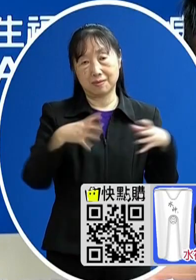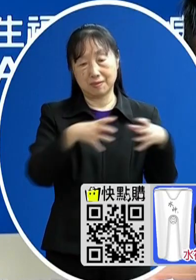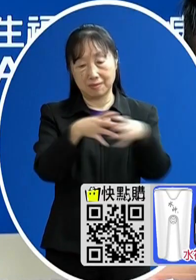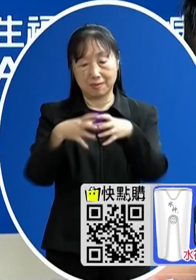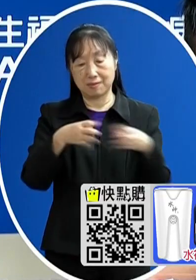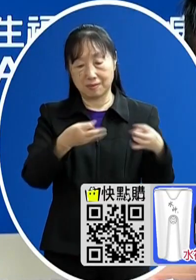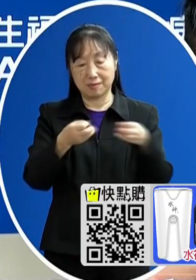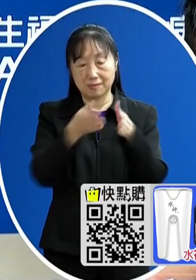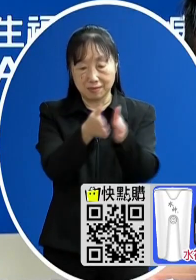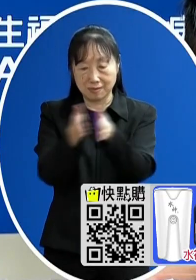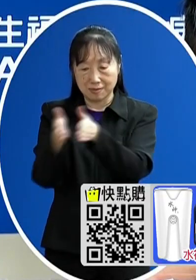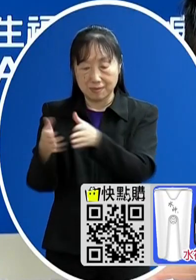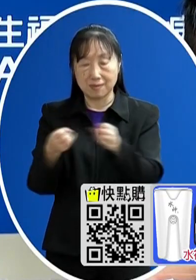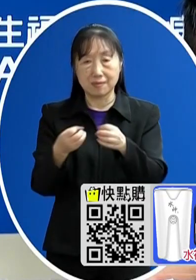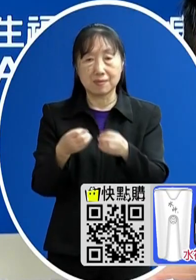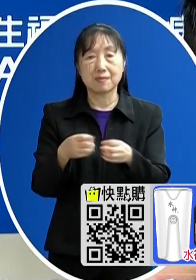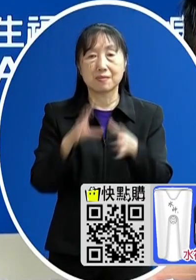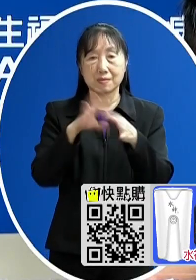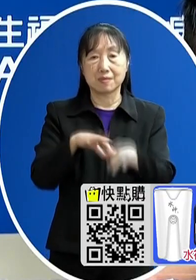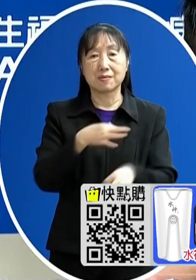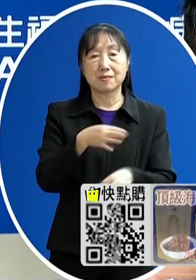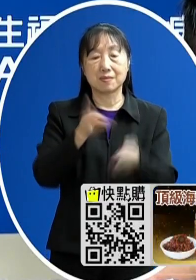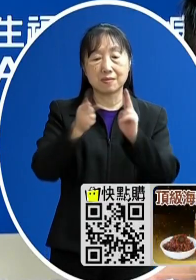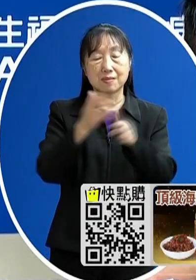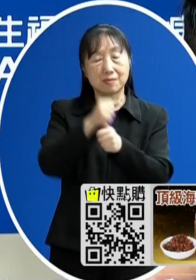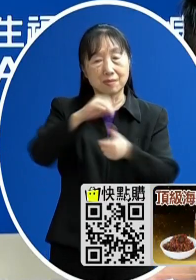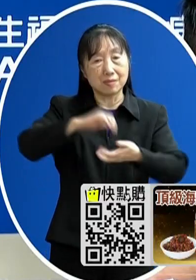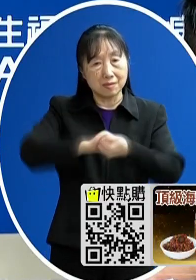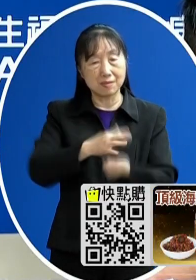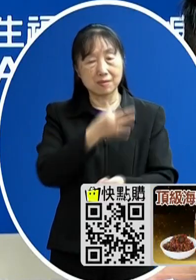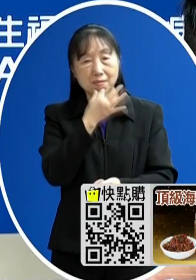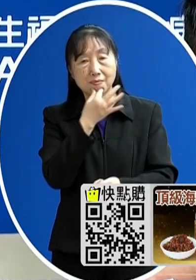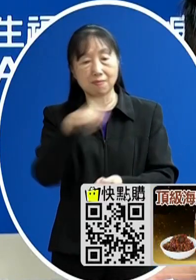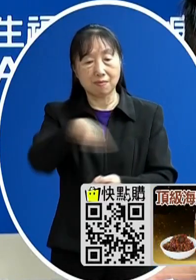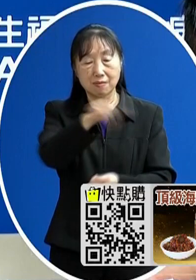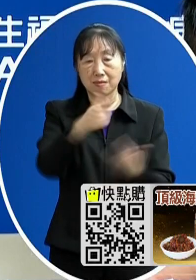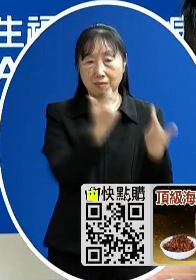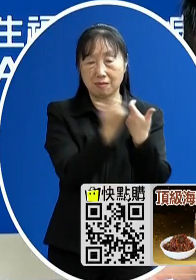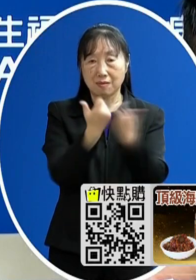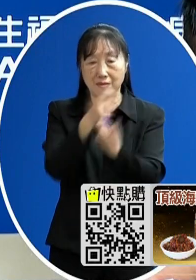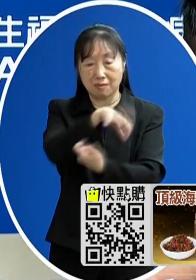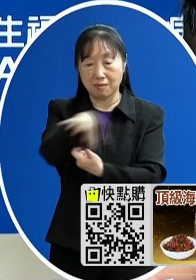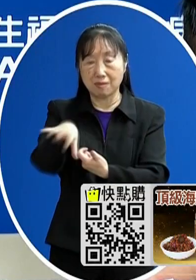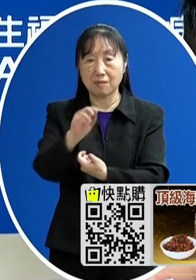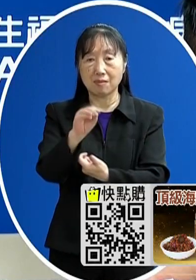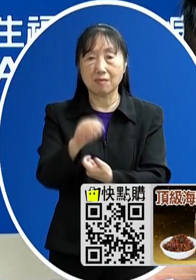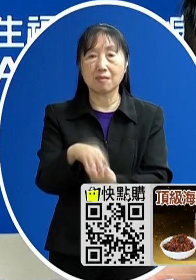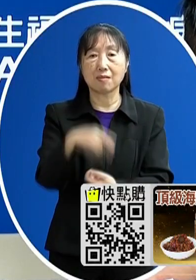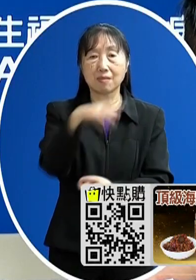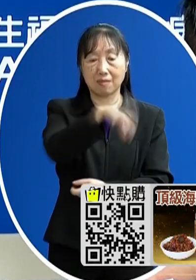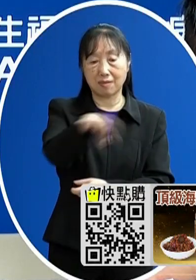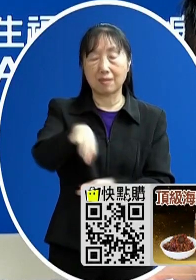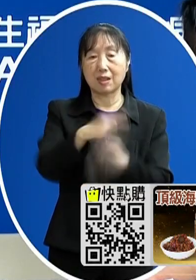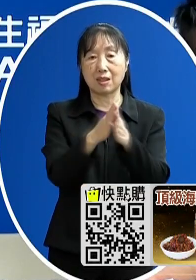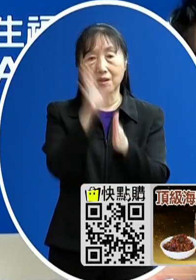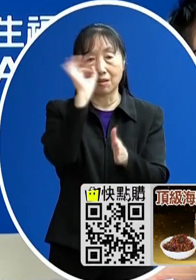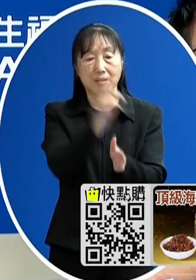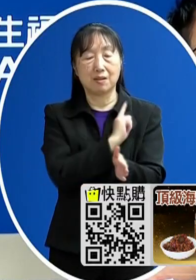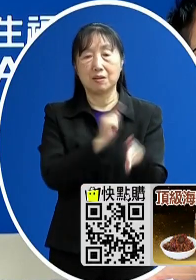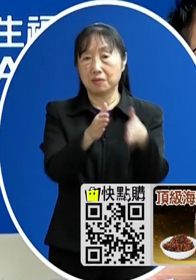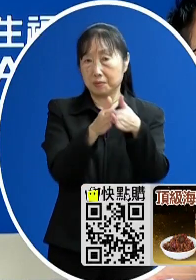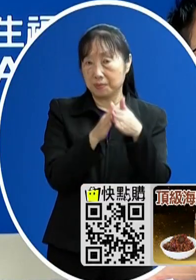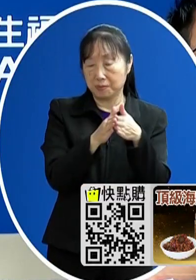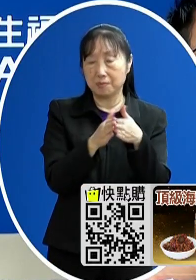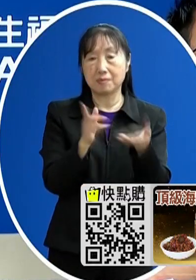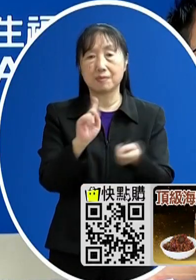性的讨论。指挥中心就要顾虑到全面性的一个效应，然后那地方可能会根据地方的需要提出他政